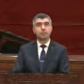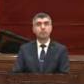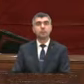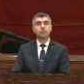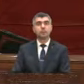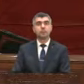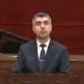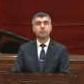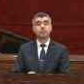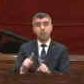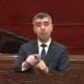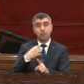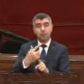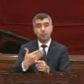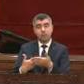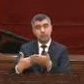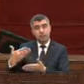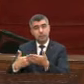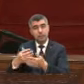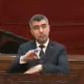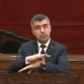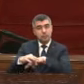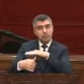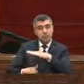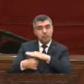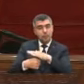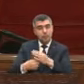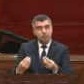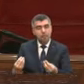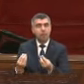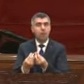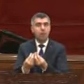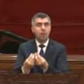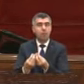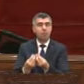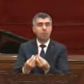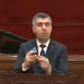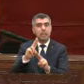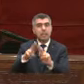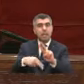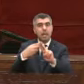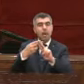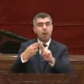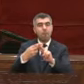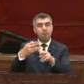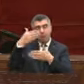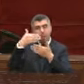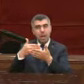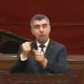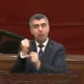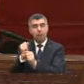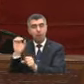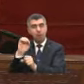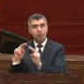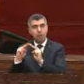مع مؤسسة الوسيط حلينا واحد المشكل كبير فيما يتعلق أن نجاوبوا المغربي المقيم بالخارج من